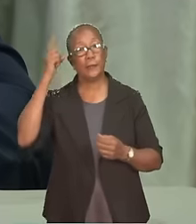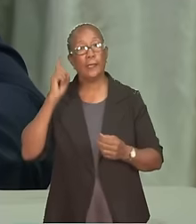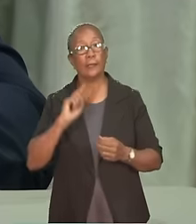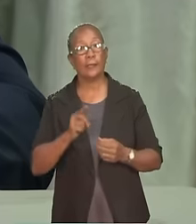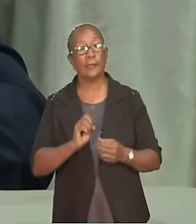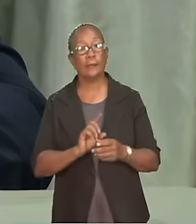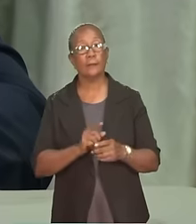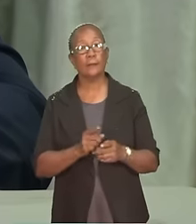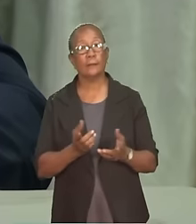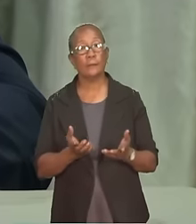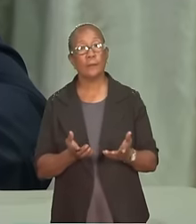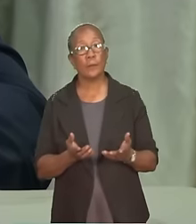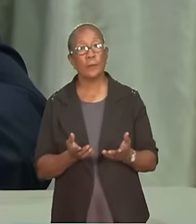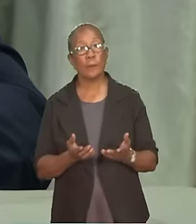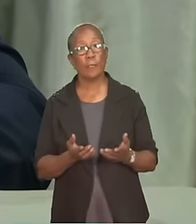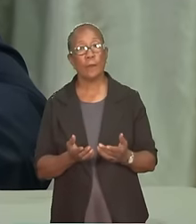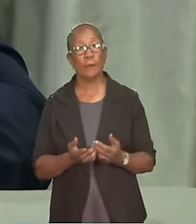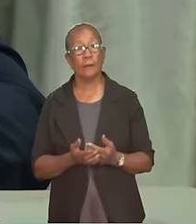wat betreft